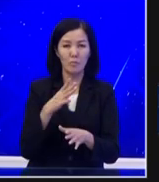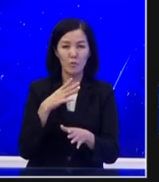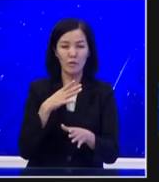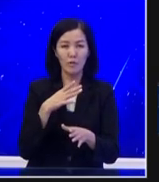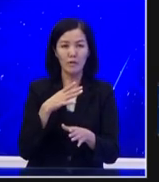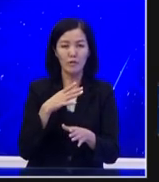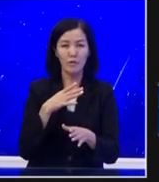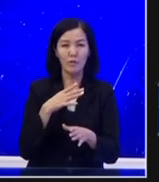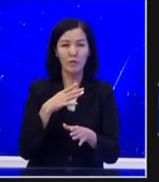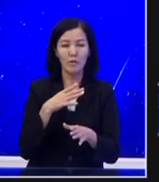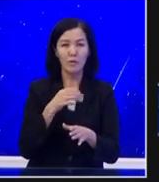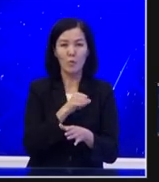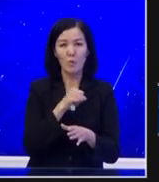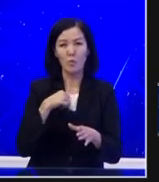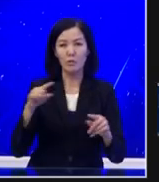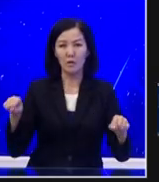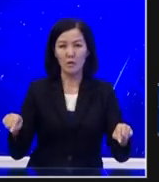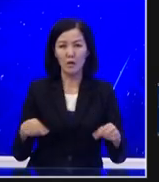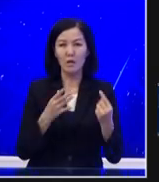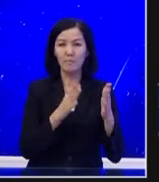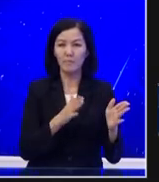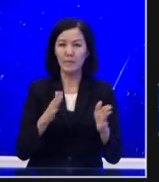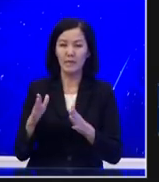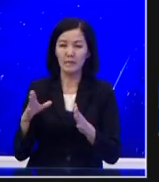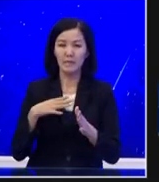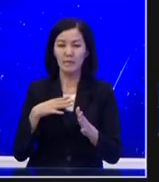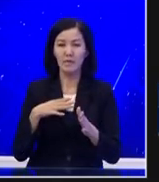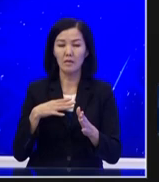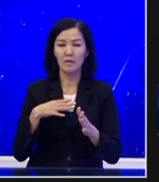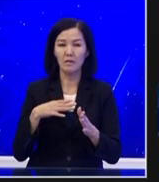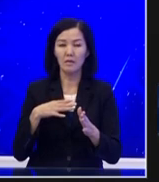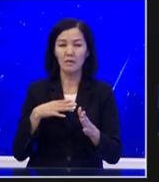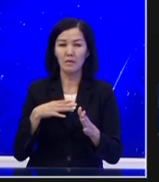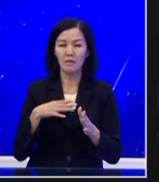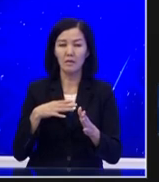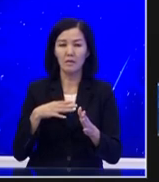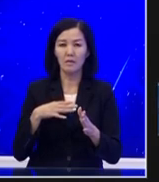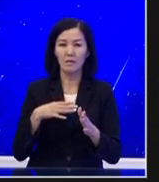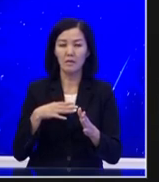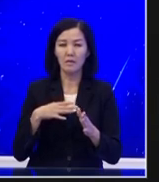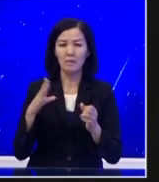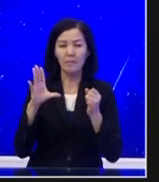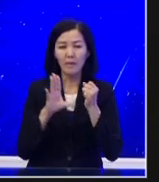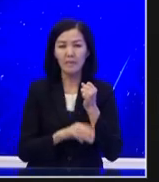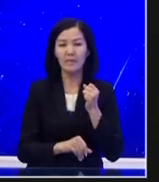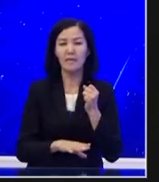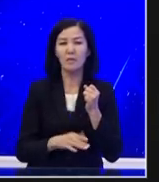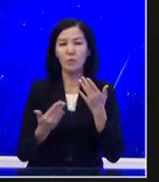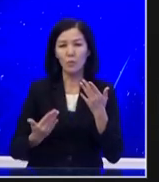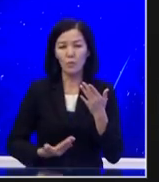Соны өз қалыптастырды, шыңдады жас кезінен. Өлілгенше, соңғы демі, ақтық демі